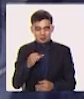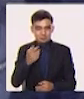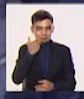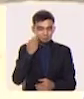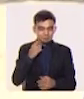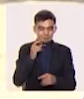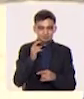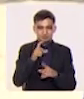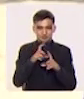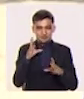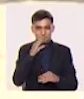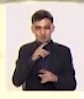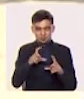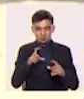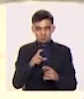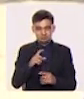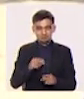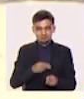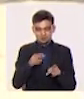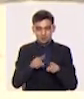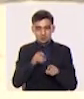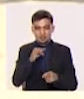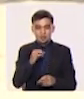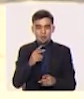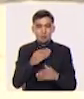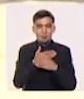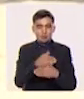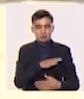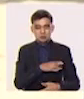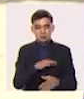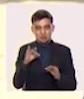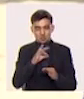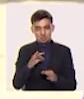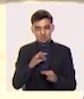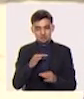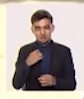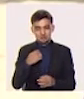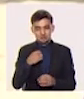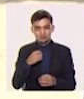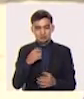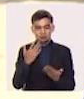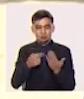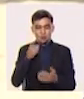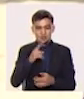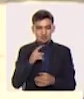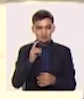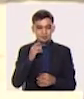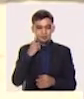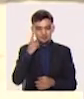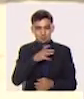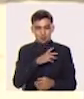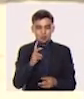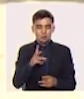аферисты. Частично где-то, если кому-то помогли, тряпочный телефон сказал, то в одном случае помогли,